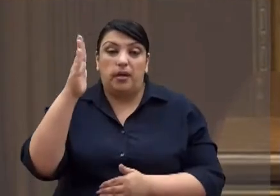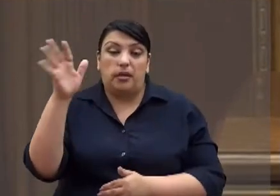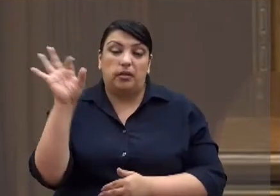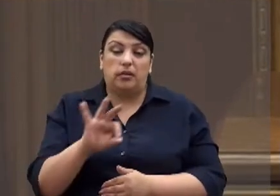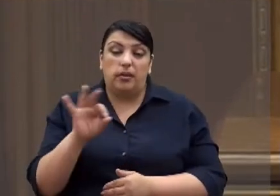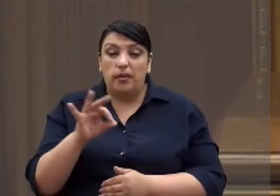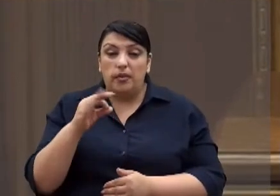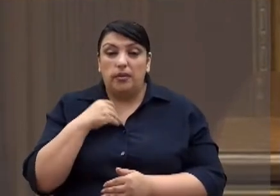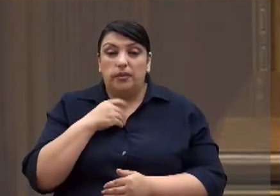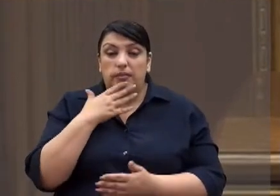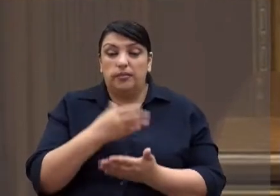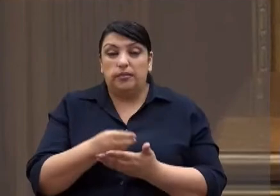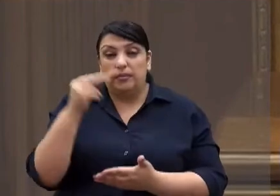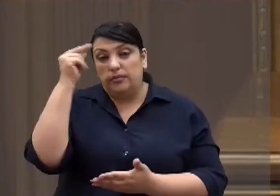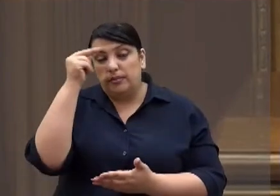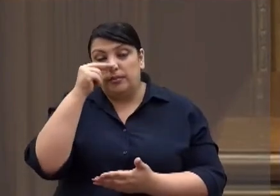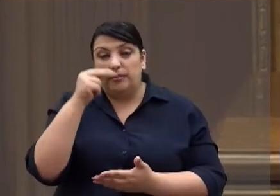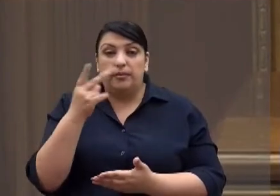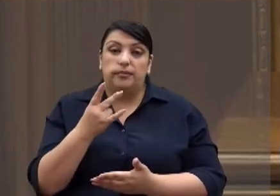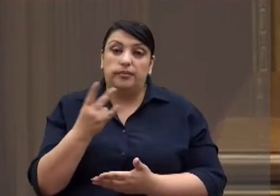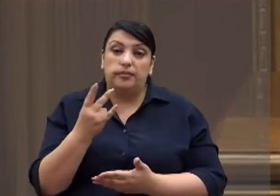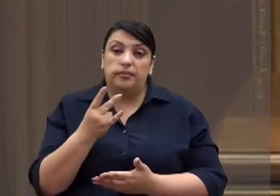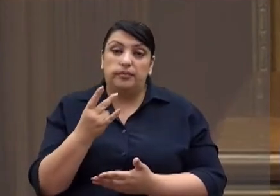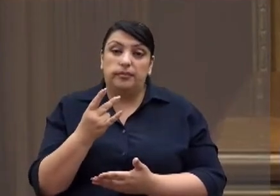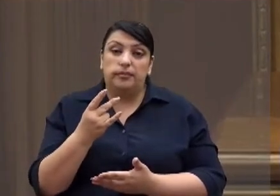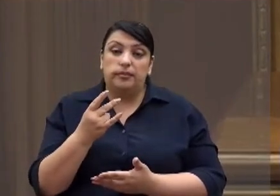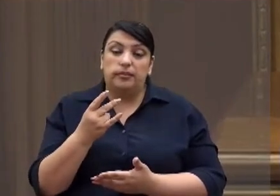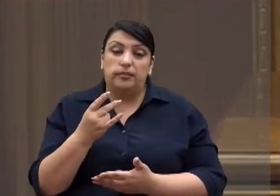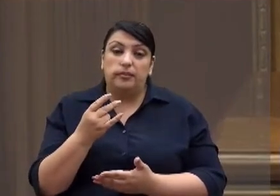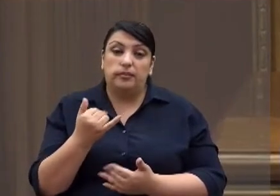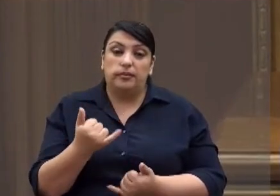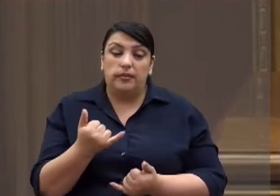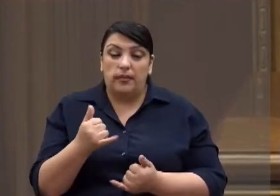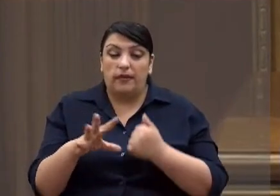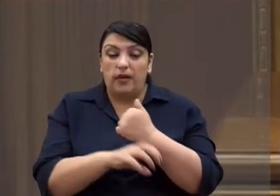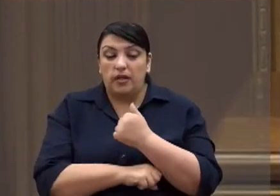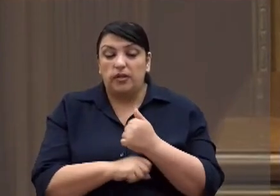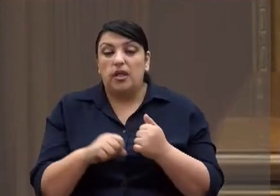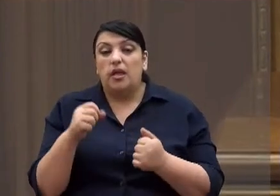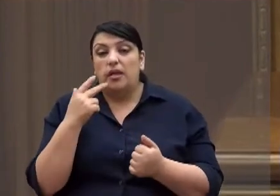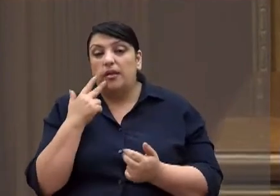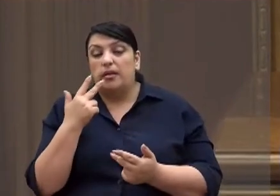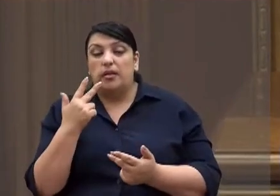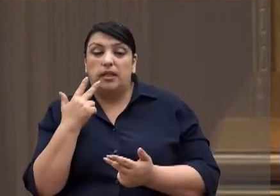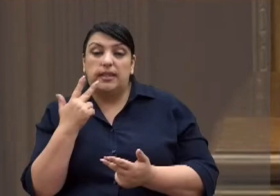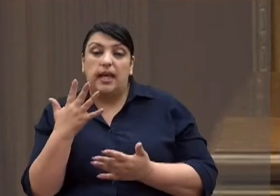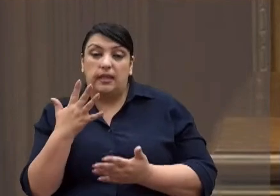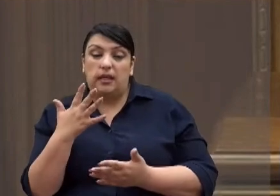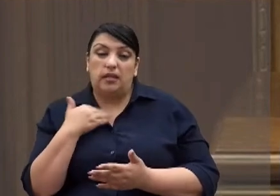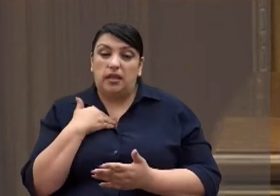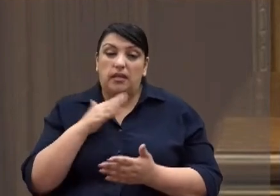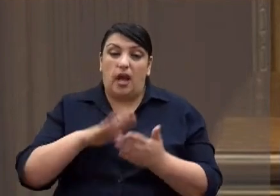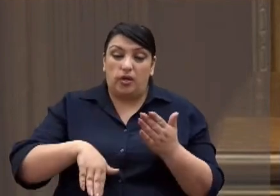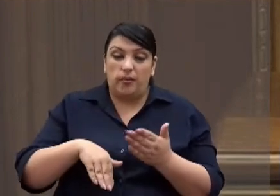ինքներս քաղենք մեր դասերը, չնայած այս վերջին սցենարը ես բացառում եմ իրականում։ Եվ երկրորդ հարցը, ինչու